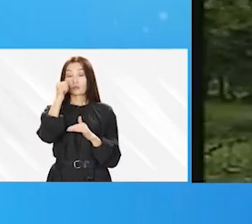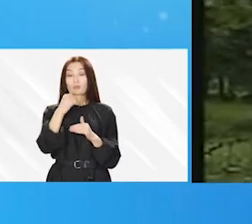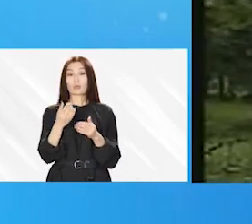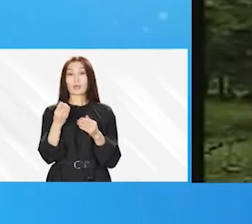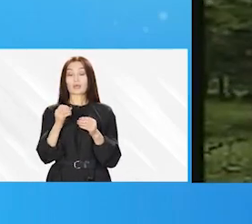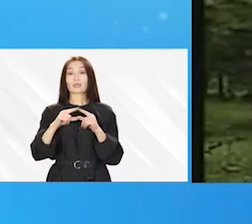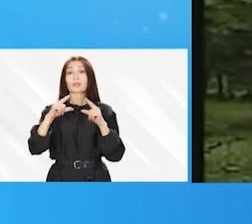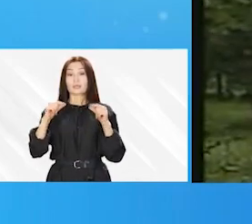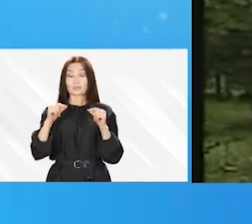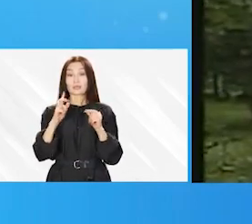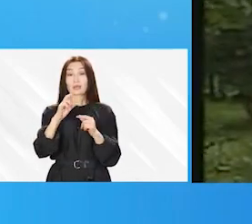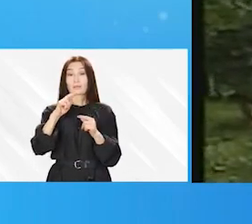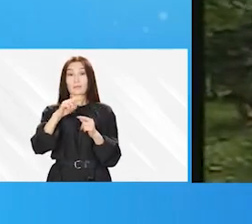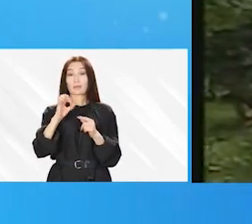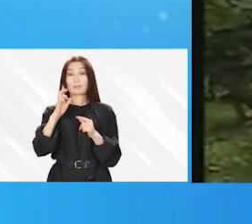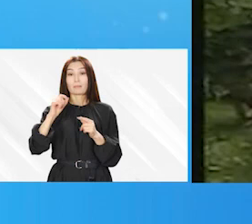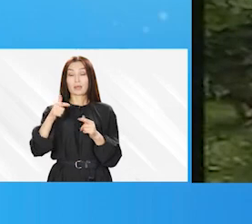нынешнего года